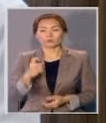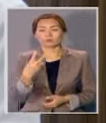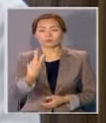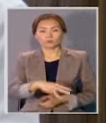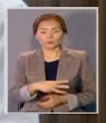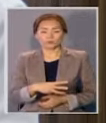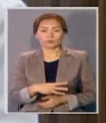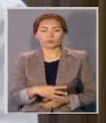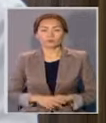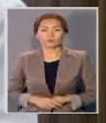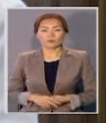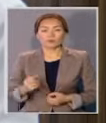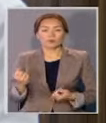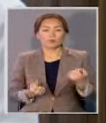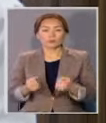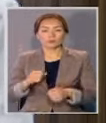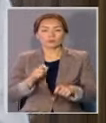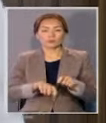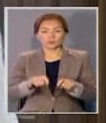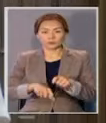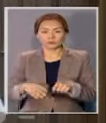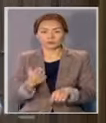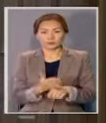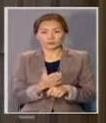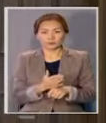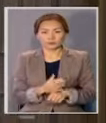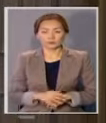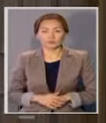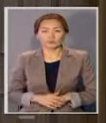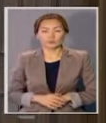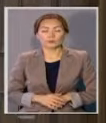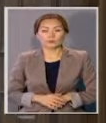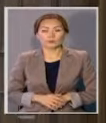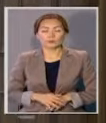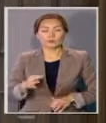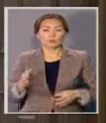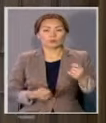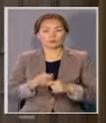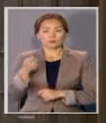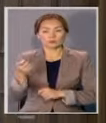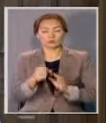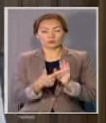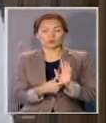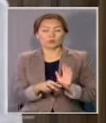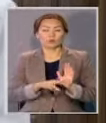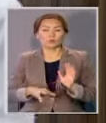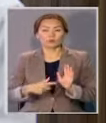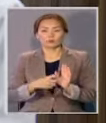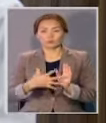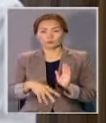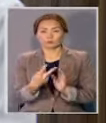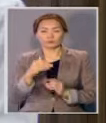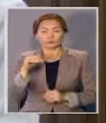130-ға жуық өзаралас автокөлік құралдары тексеріліп, оларға әкімшілік іс қозғалып 17 миллион